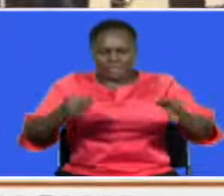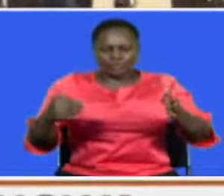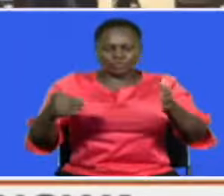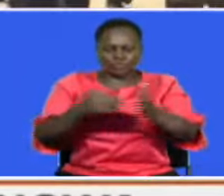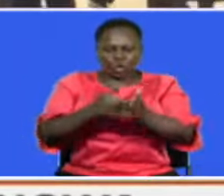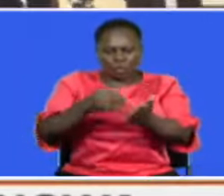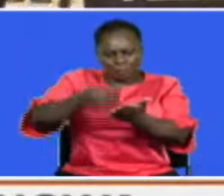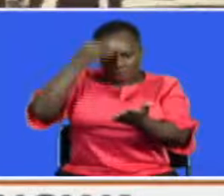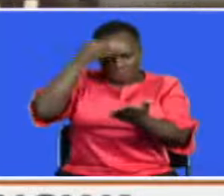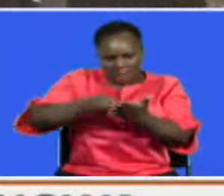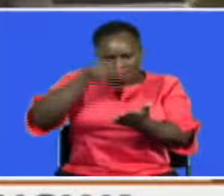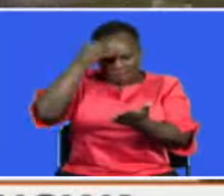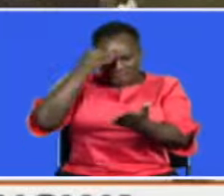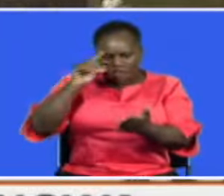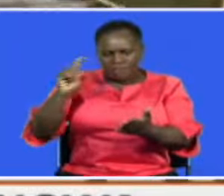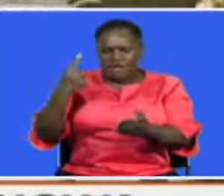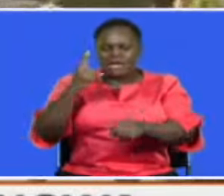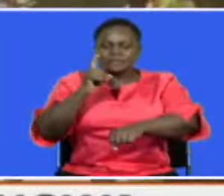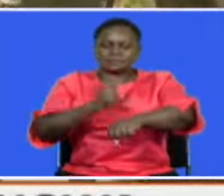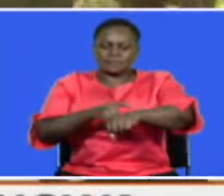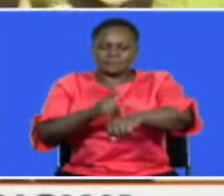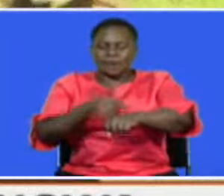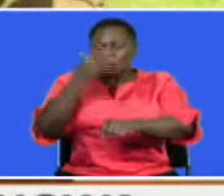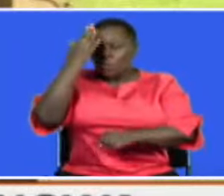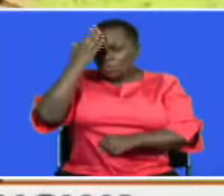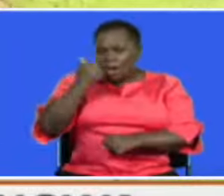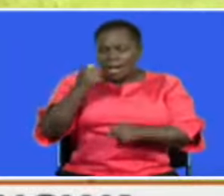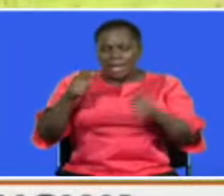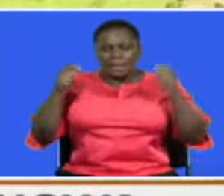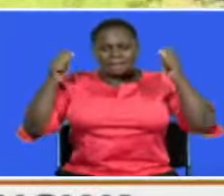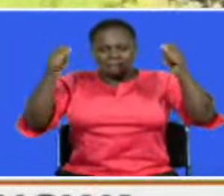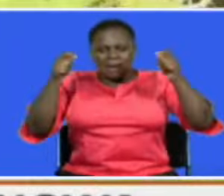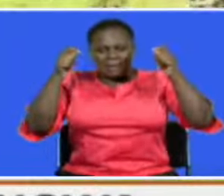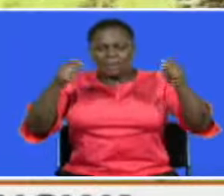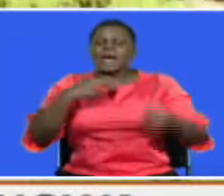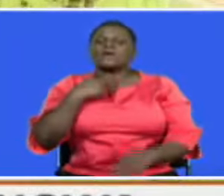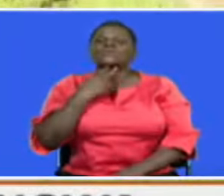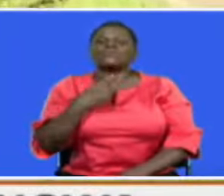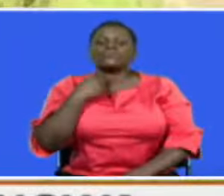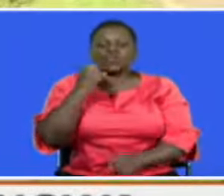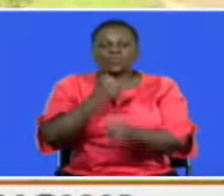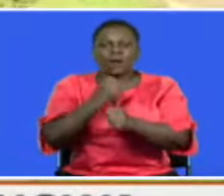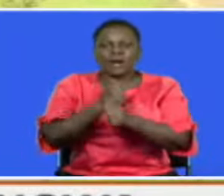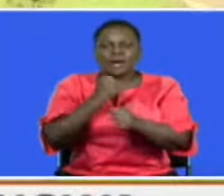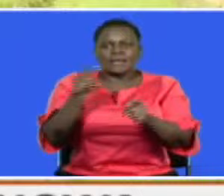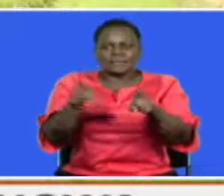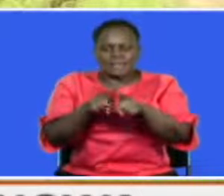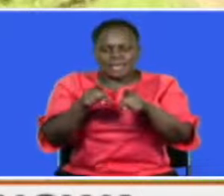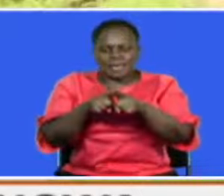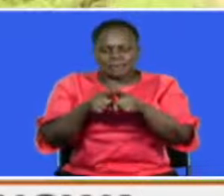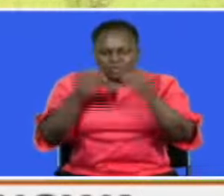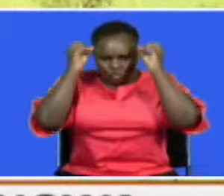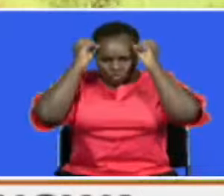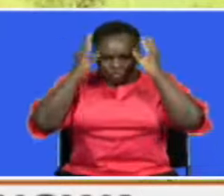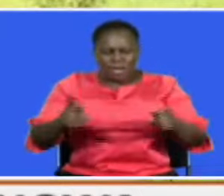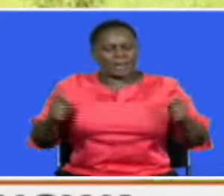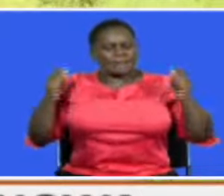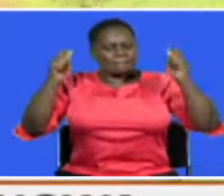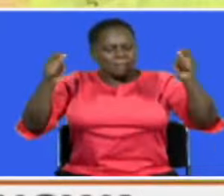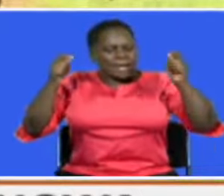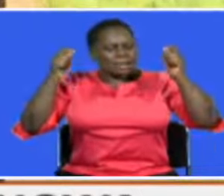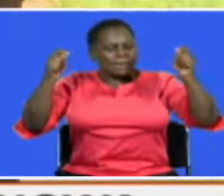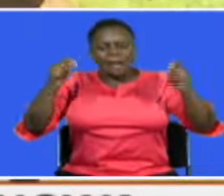kusitisha masomo ya muhula wa kwanza chuoni humo kufuatia mgomo wa wafanyakazi wa chuo hicho na ghasia za wanafunzi